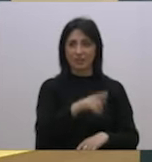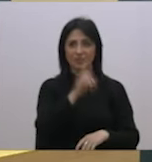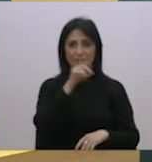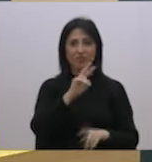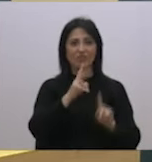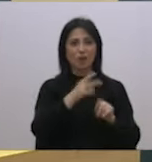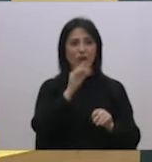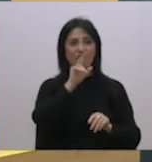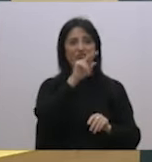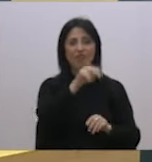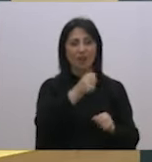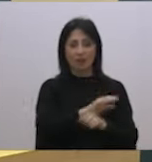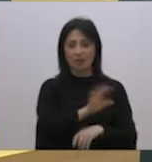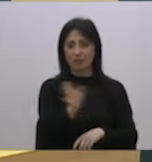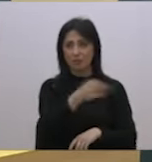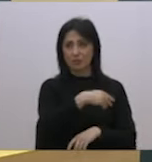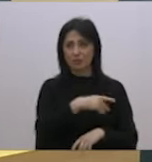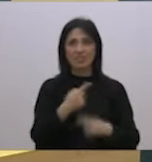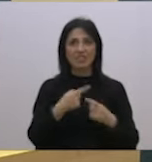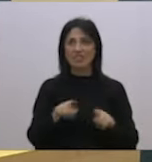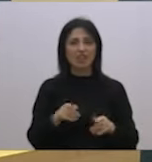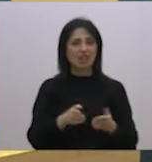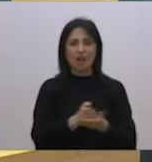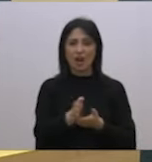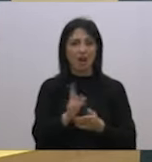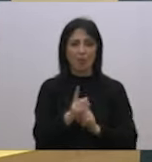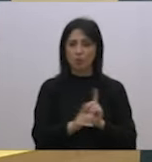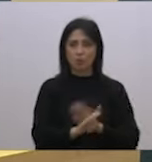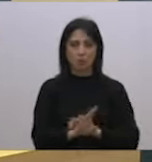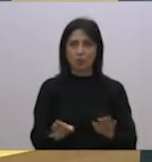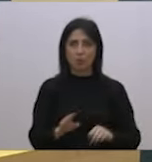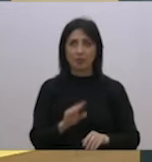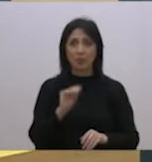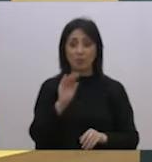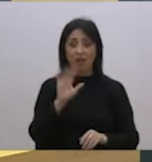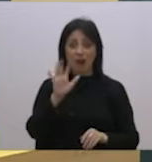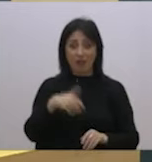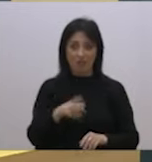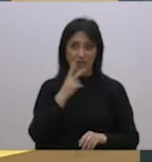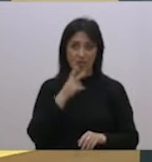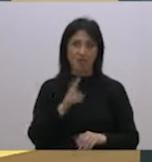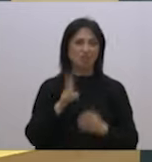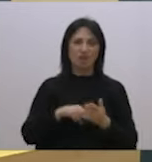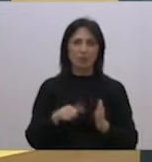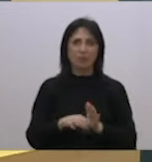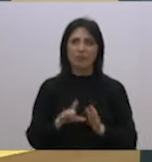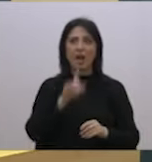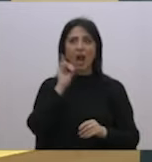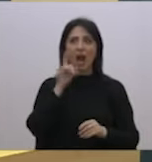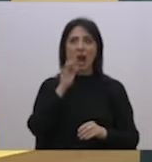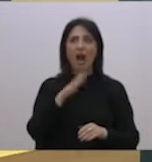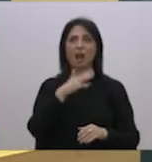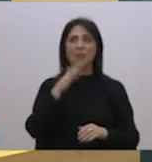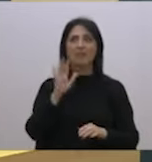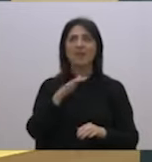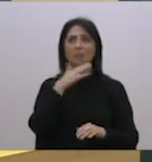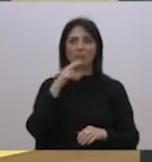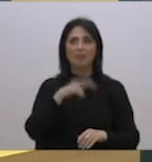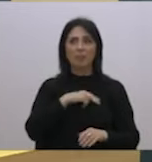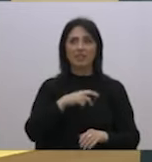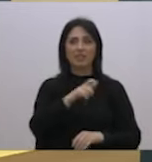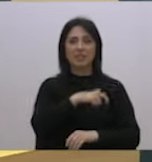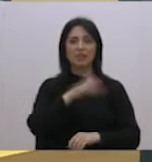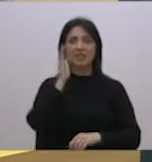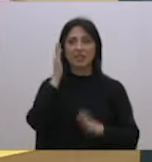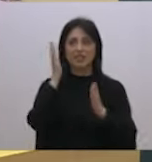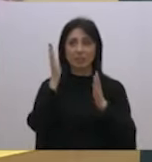ore magar una gaga, tot ce este. Schoane ira, des argamus tordeba. Tu are aget, ha, tu ești, Ahal gazde mi hat beuri, kide beuri parlamentis teorebi